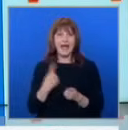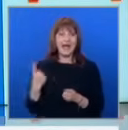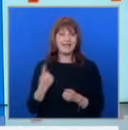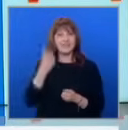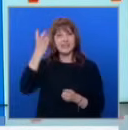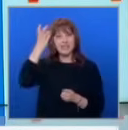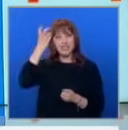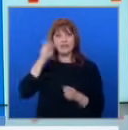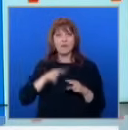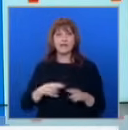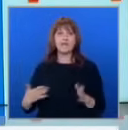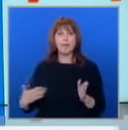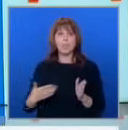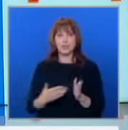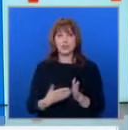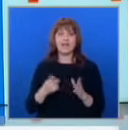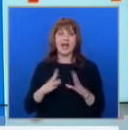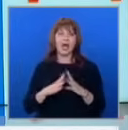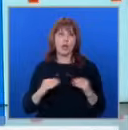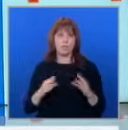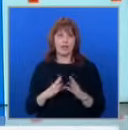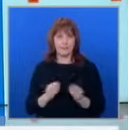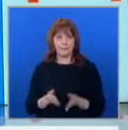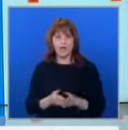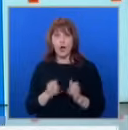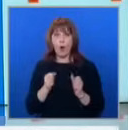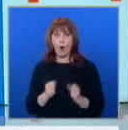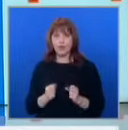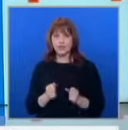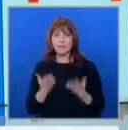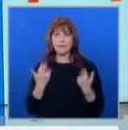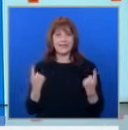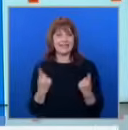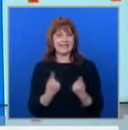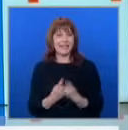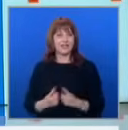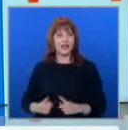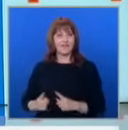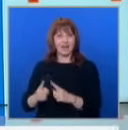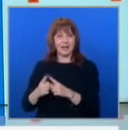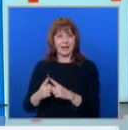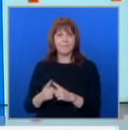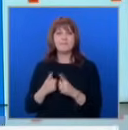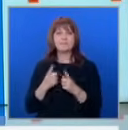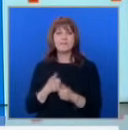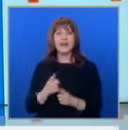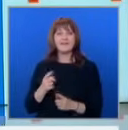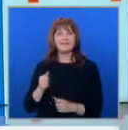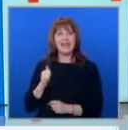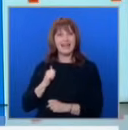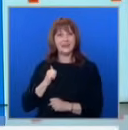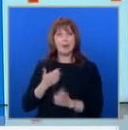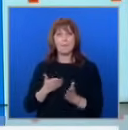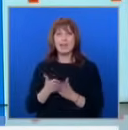Единствената държава, която остава против, за сега е Румъния. Очакванията са преди срещата на върха на НАТО във Вашингтон, която е през